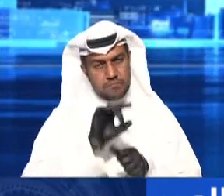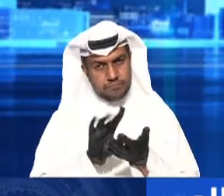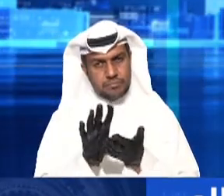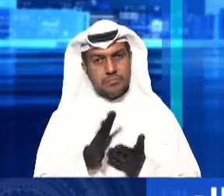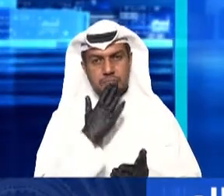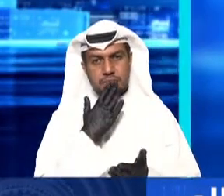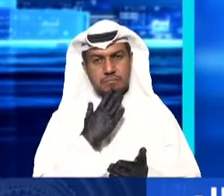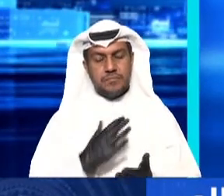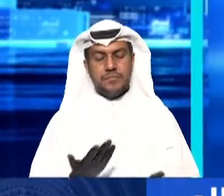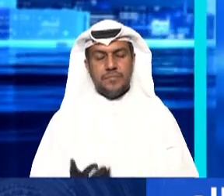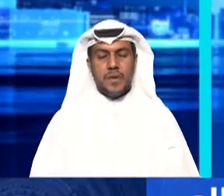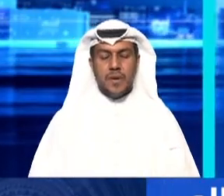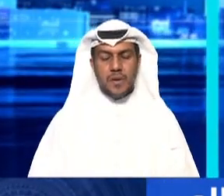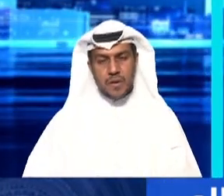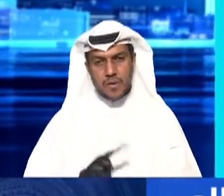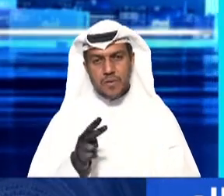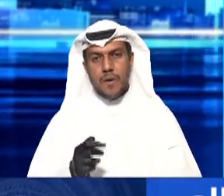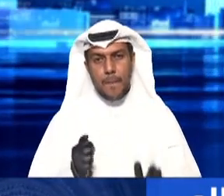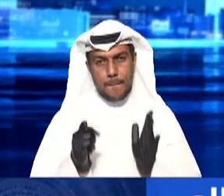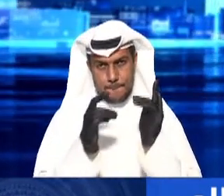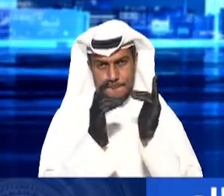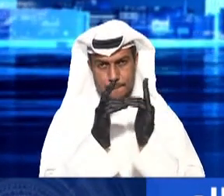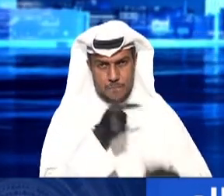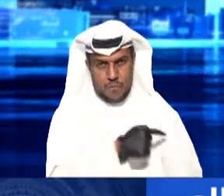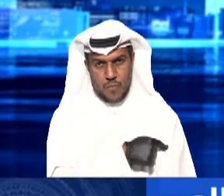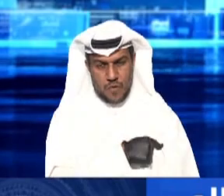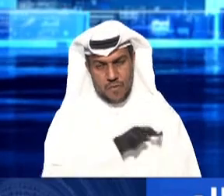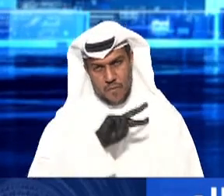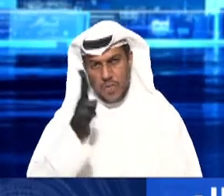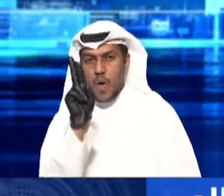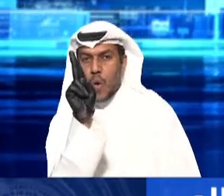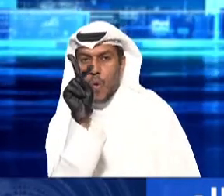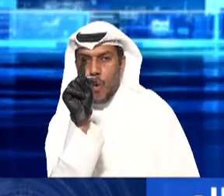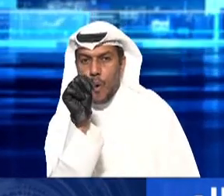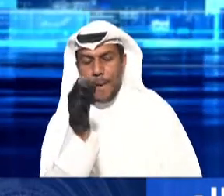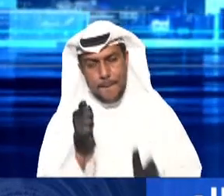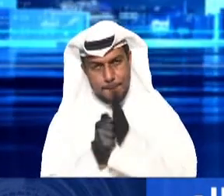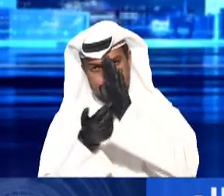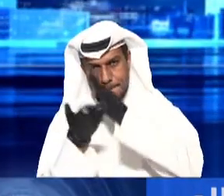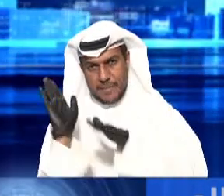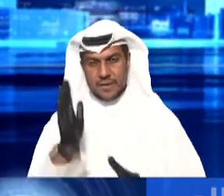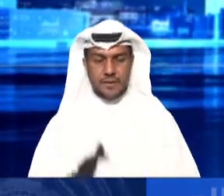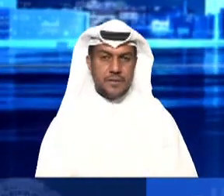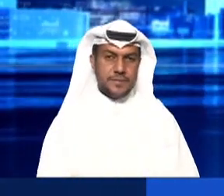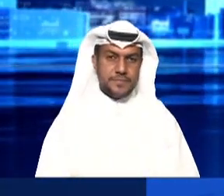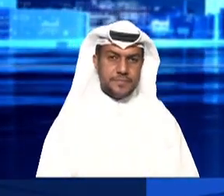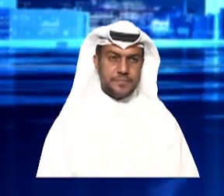تمهيدا لخروجها من المستشفى خلال اليومين المقبلين.